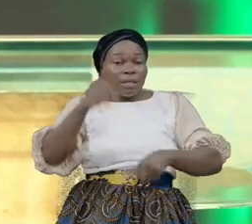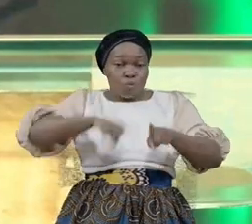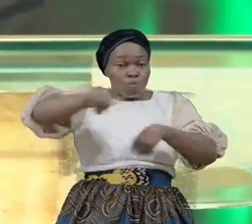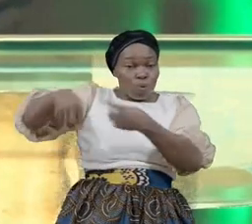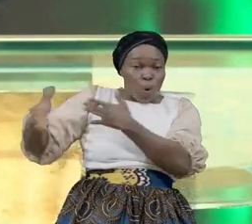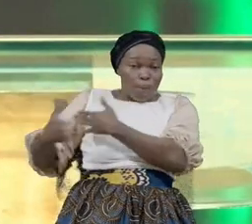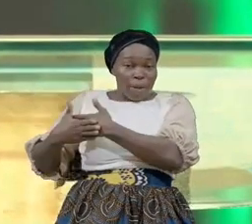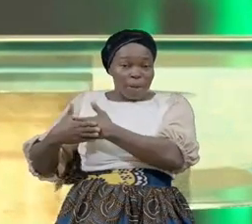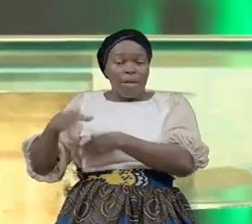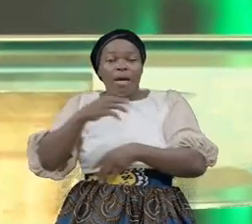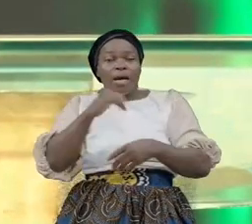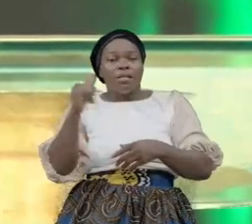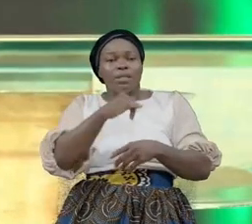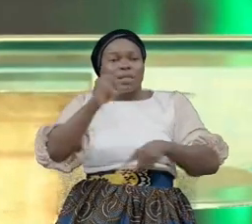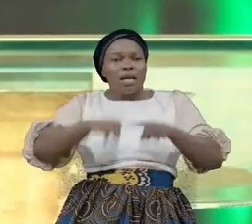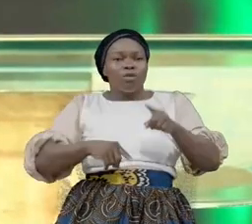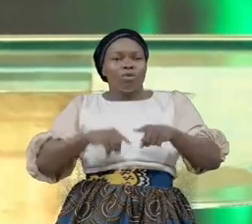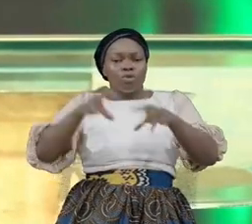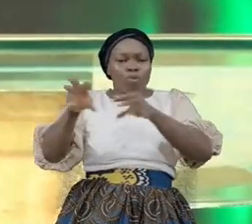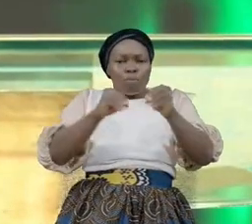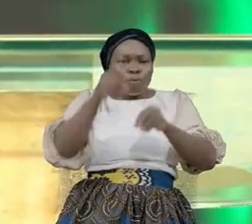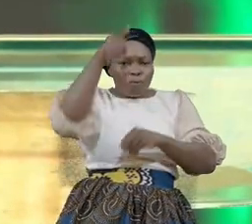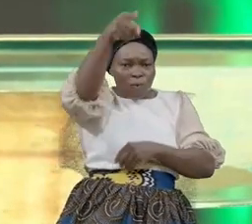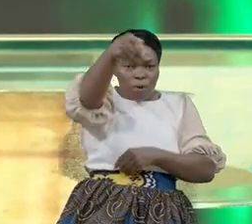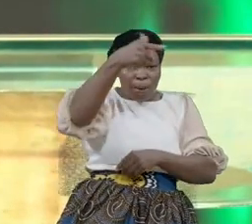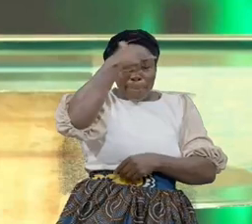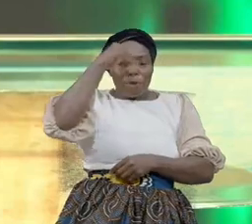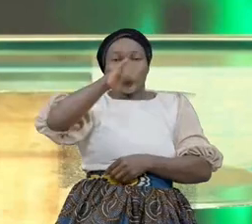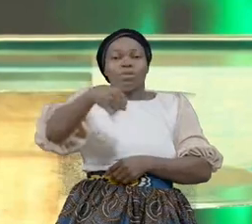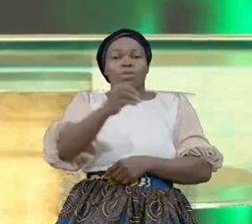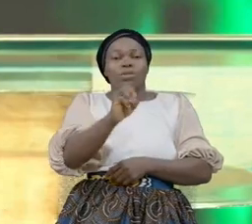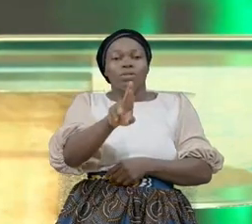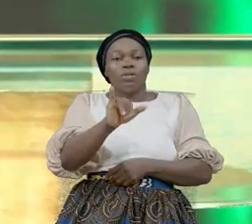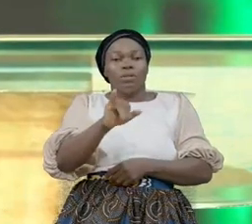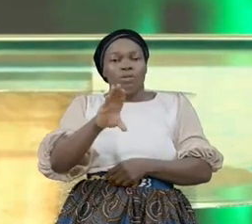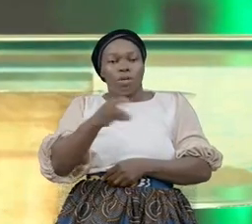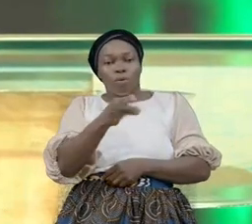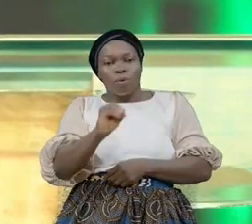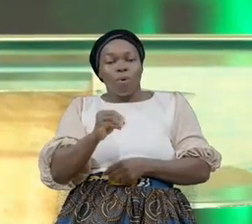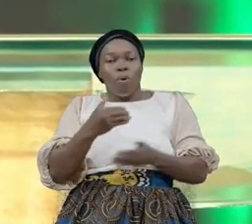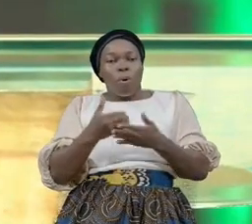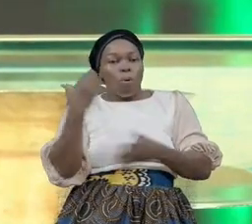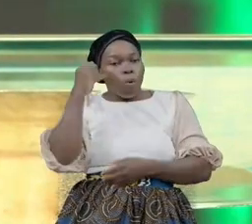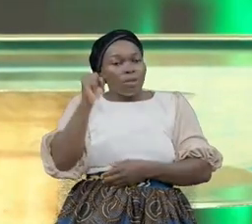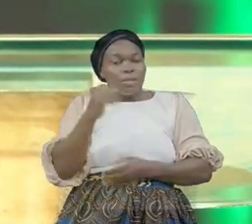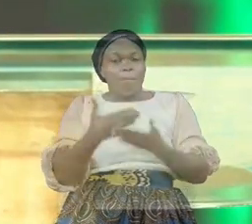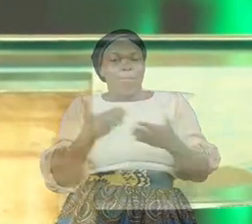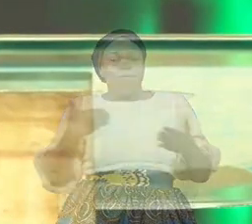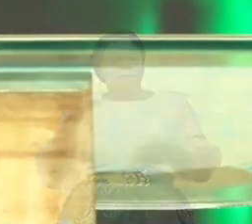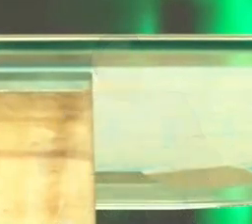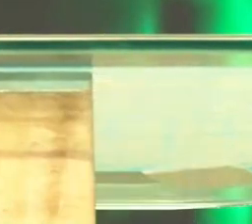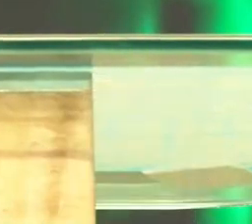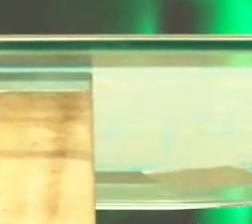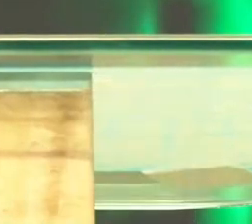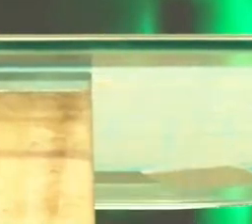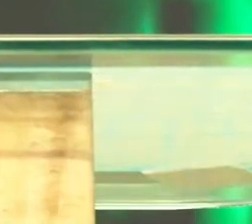débordé. Alors, ils ne pouvaient pas avancer parce que Jéricho était devant eux et les murailles étaient imprenables.